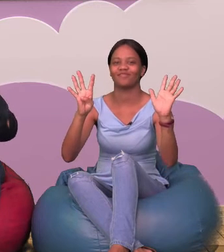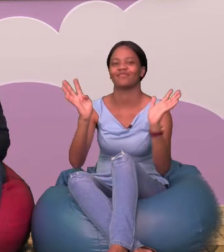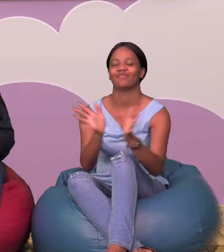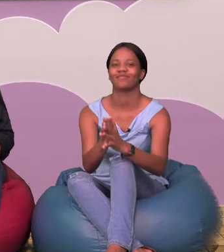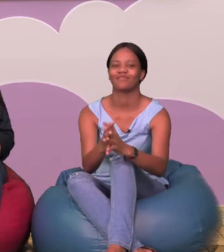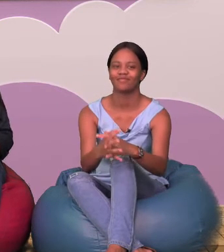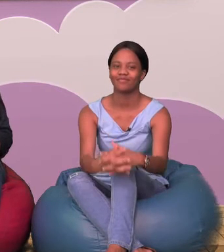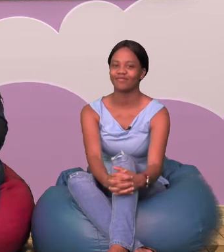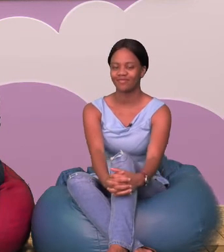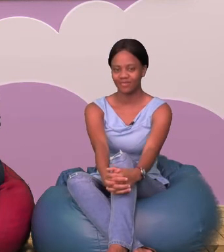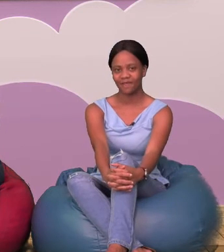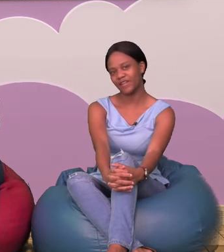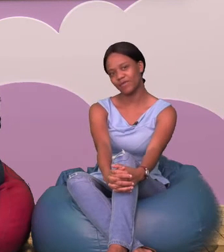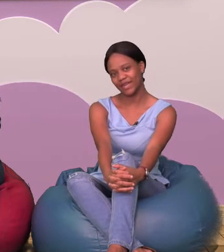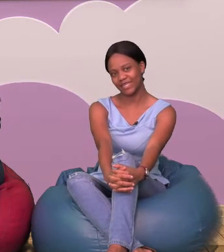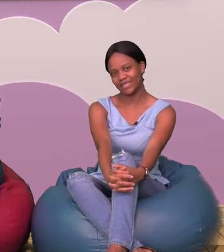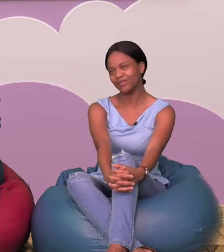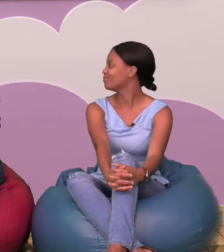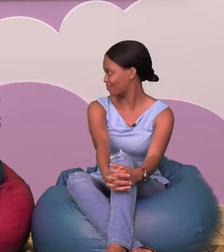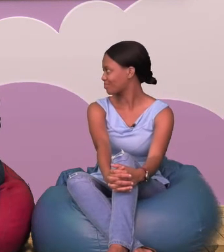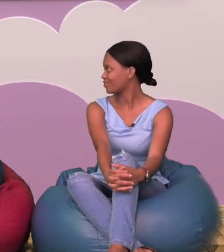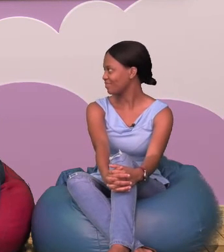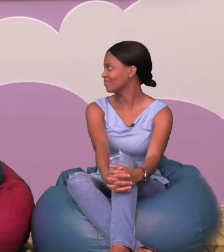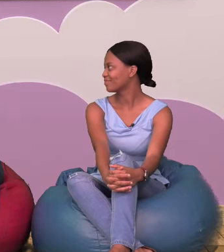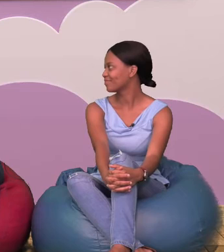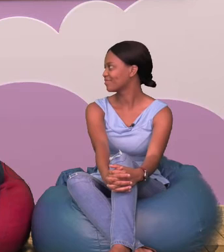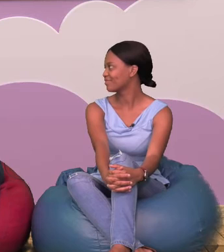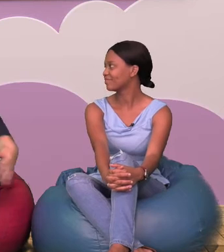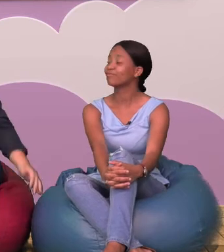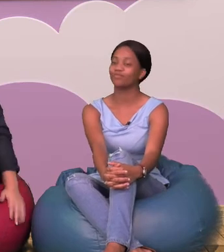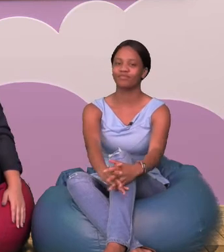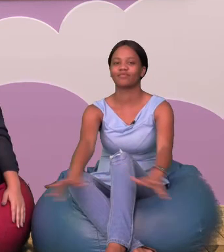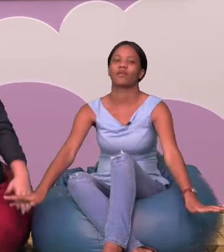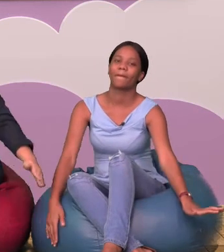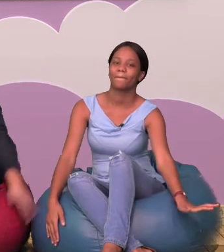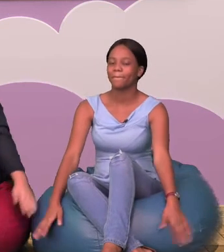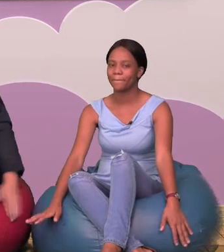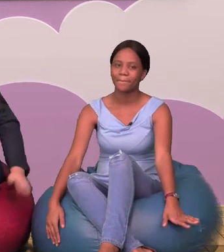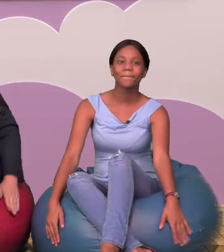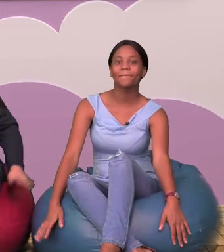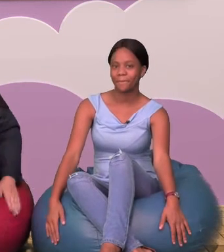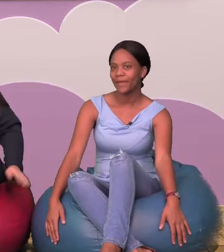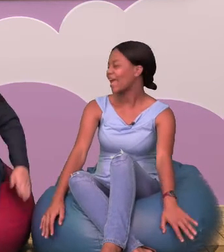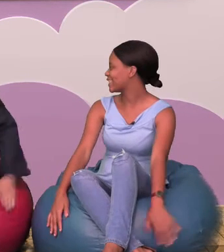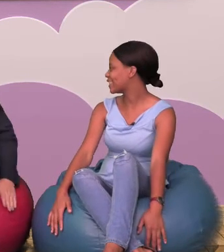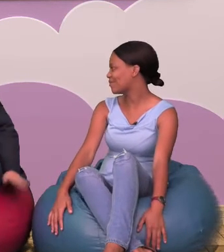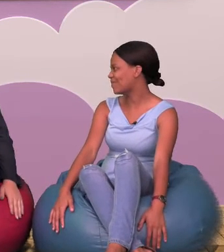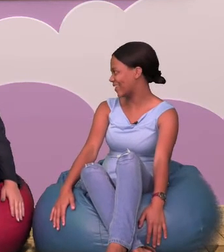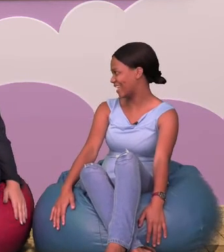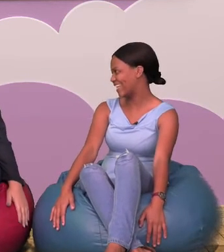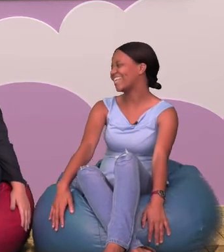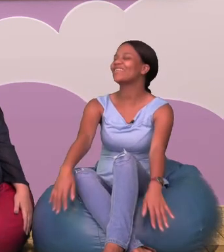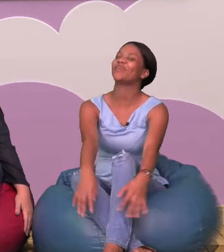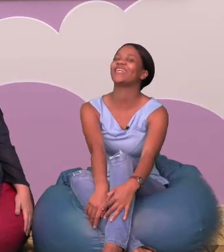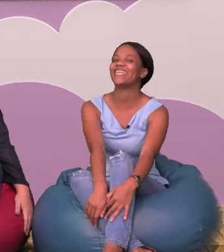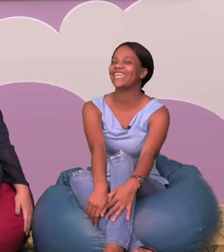uur op die My Zone en Zacky Facebook blaaie. En ons maatjies Innovation sal ons baie dankie sê vir ons wolkies. Ek sit op 'n blou